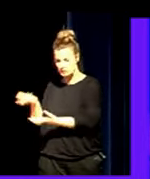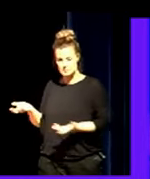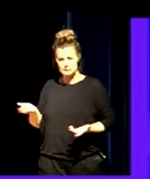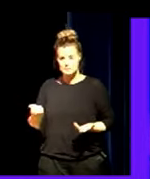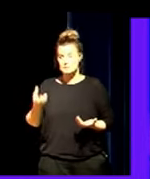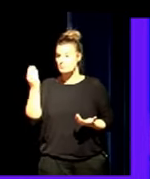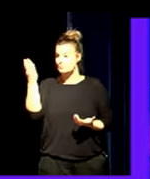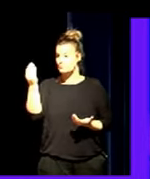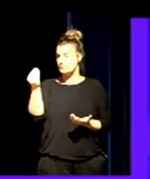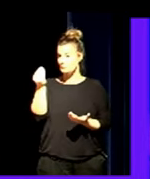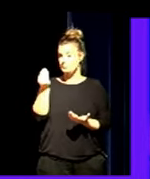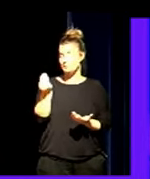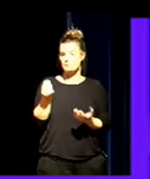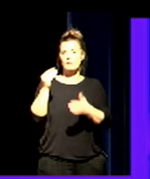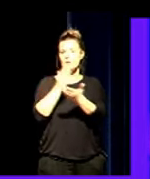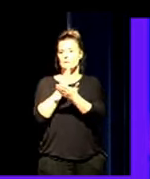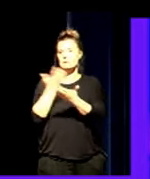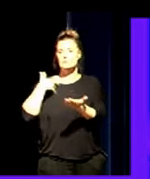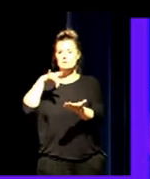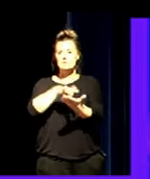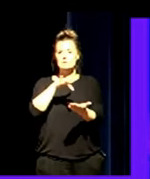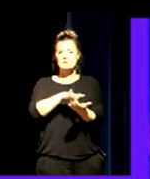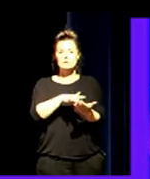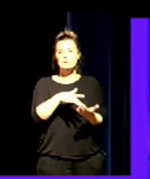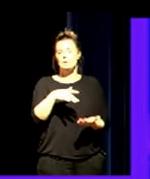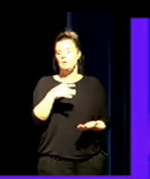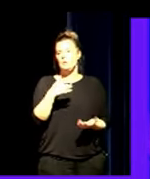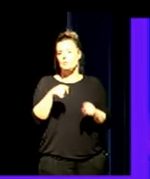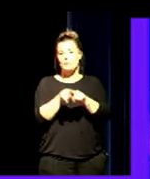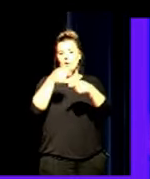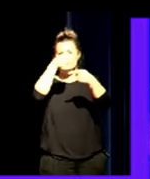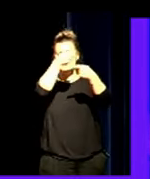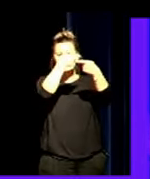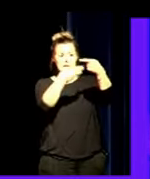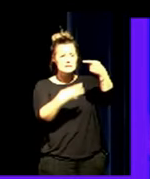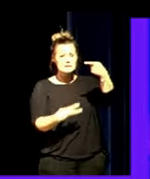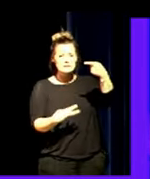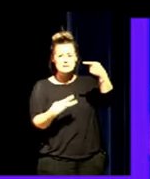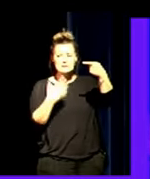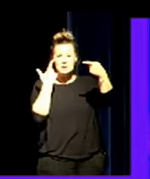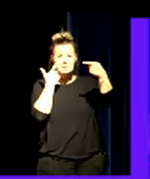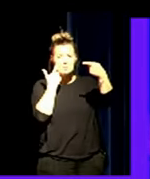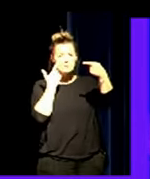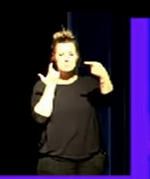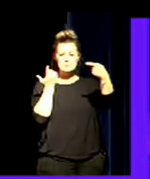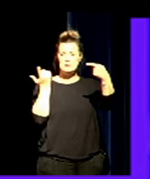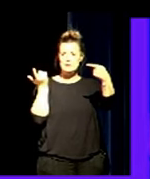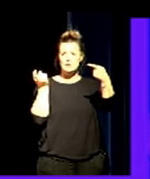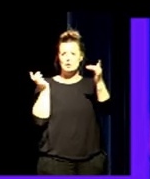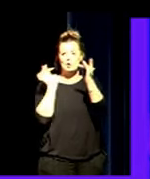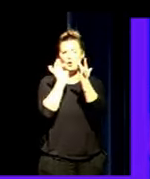edo, plazean jaso izan dituzu, horrela como hainbaten dizka, nola konektatzen diren, zer notatako gauza gertatzen